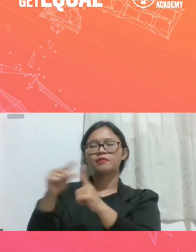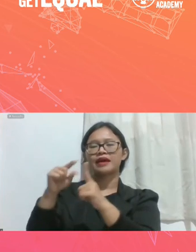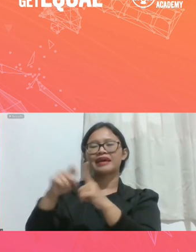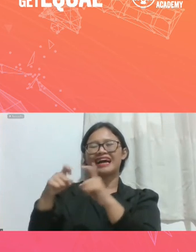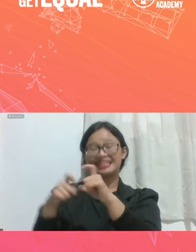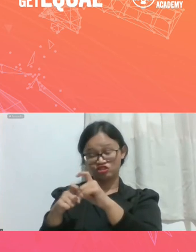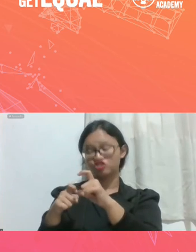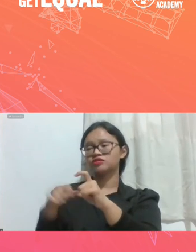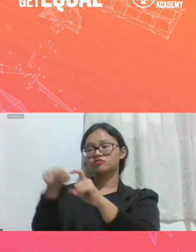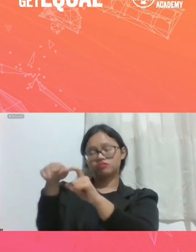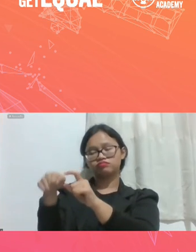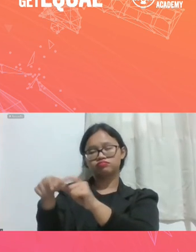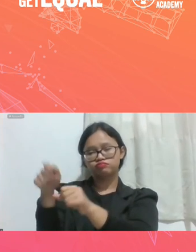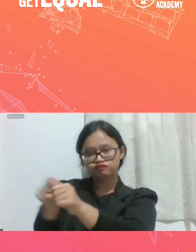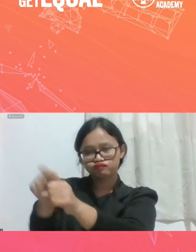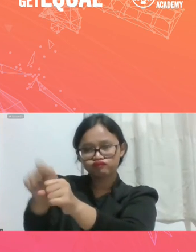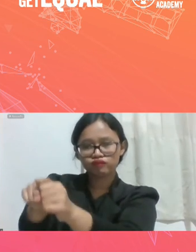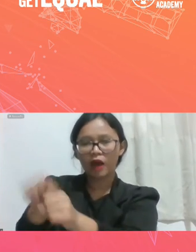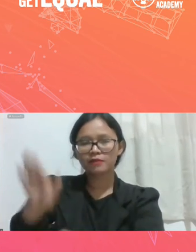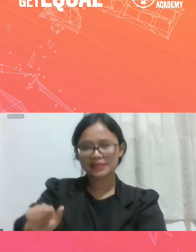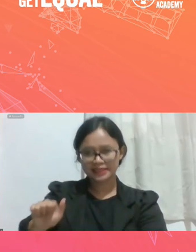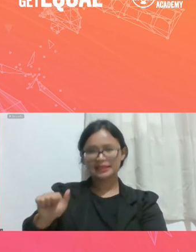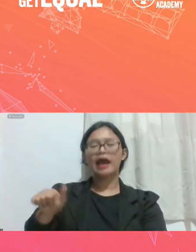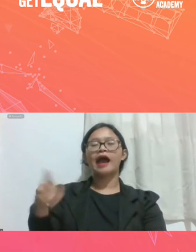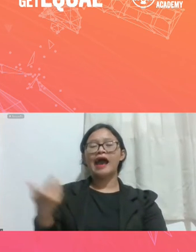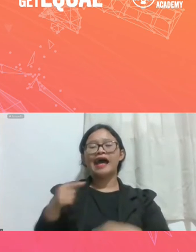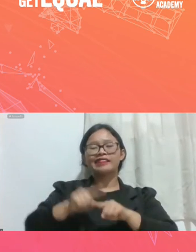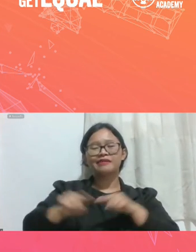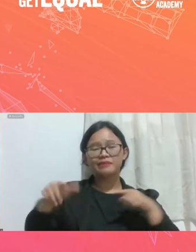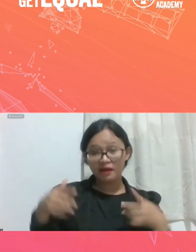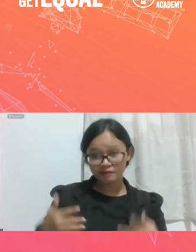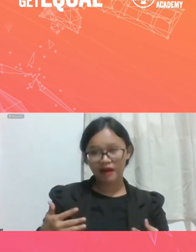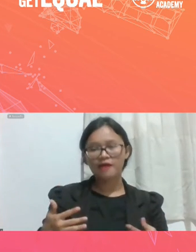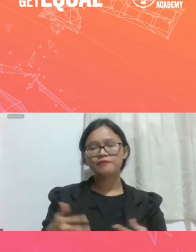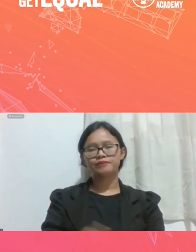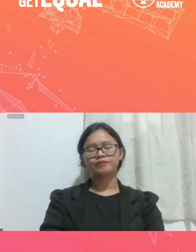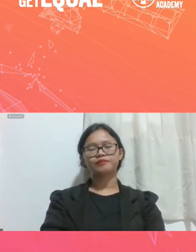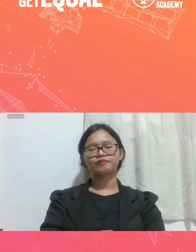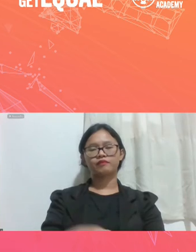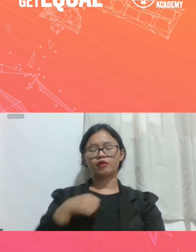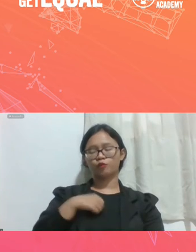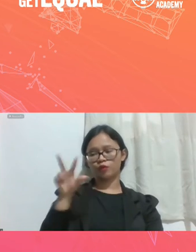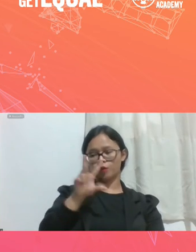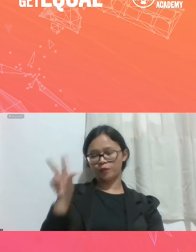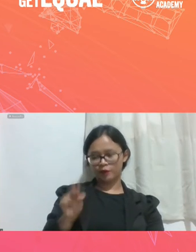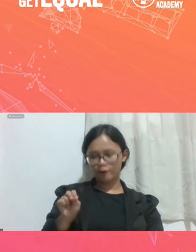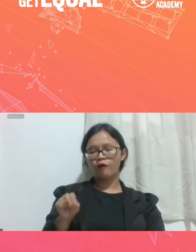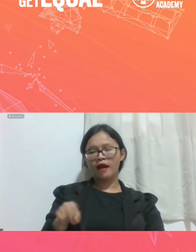penghilangan kekerasan seksual. Ya. Tetapi untuk sementara ini, kami di Kominfo ini sebenarnya ada